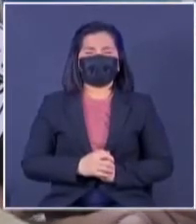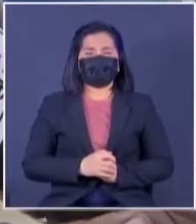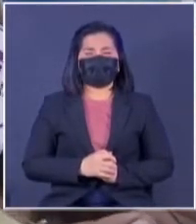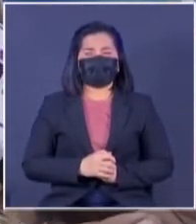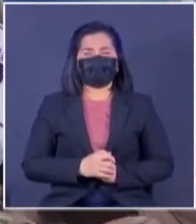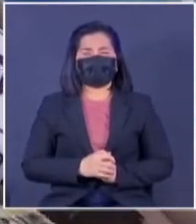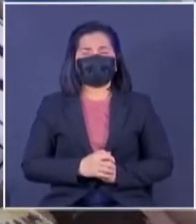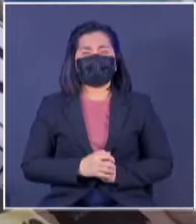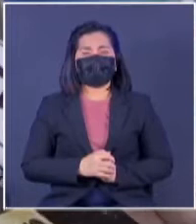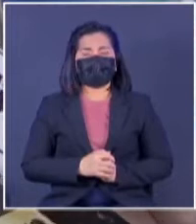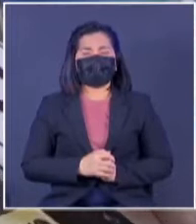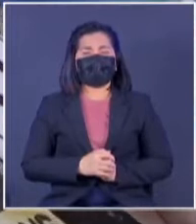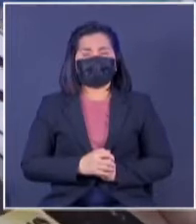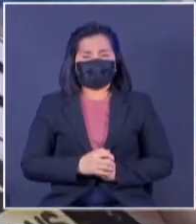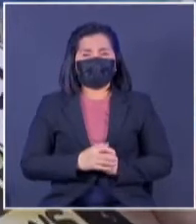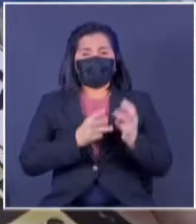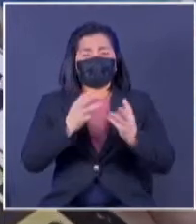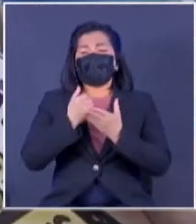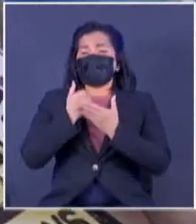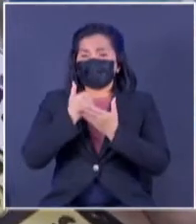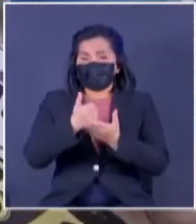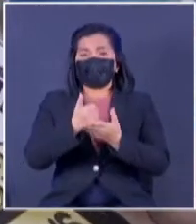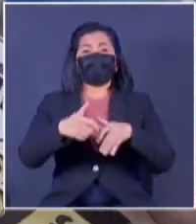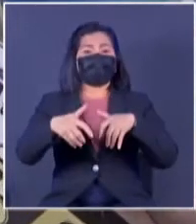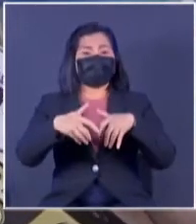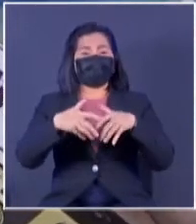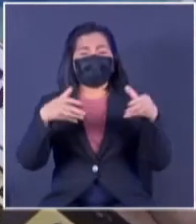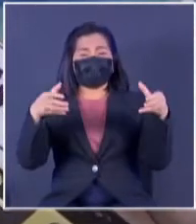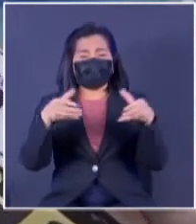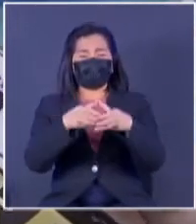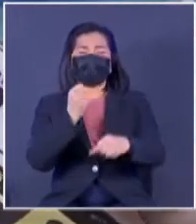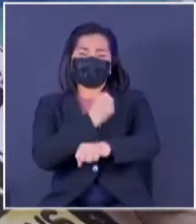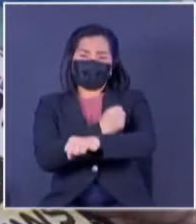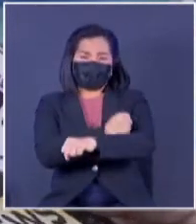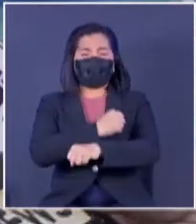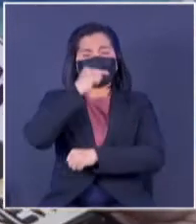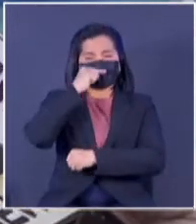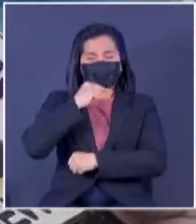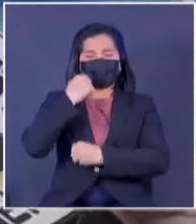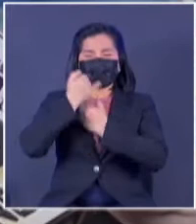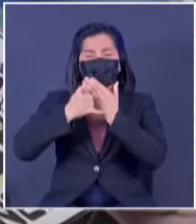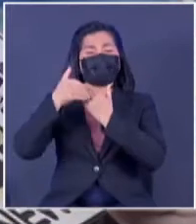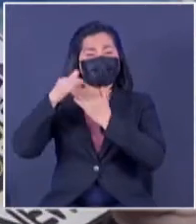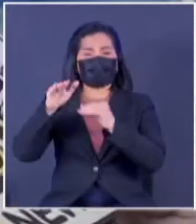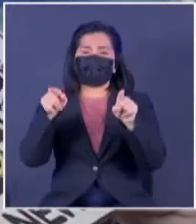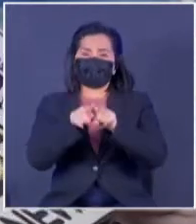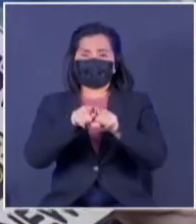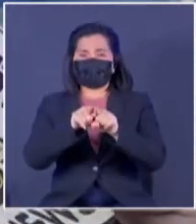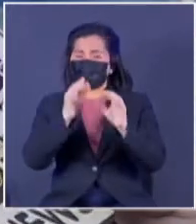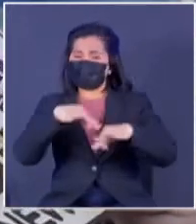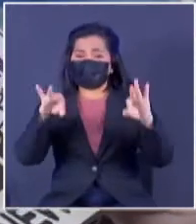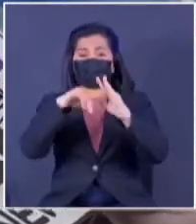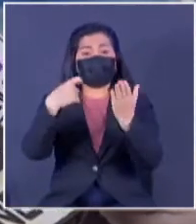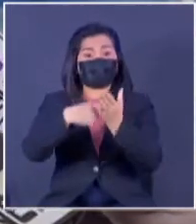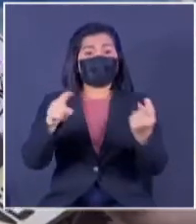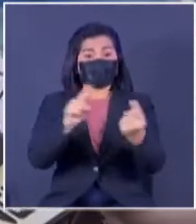าร์อาทิตย์ไปด้วยนะคะอันนี้คือเราเยียวยาให้สำหรับผู้ใช้แรงงานทั้งไทยและต่างชาติที่ขึ้นทะเบียนประกันสังค